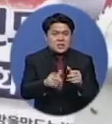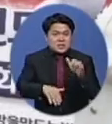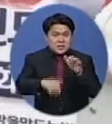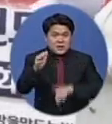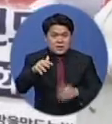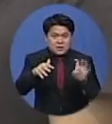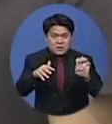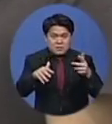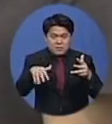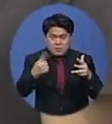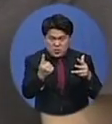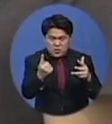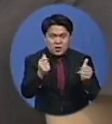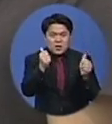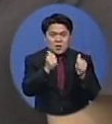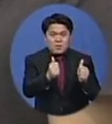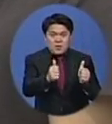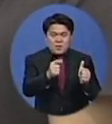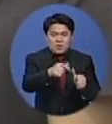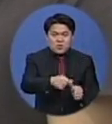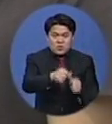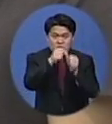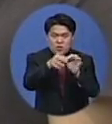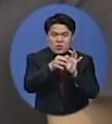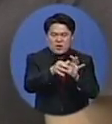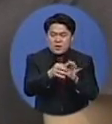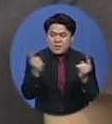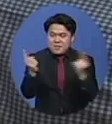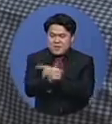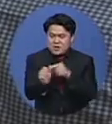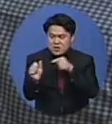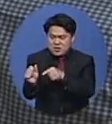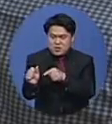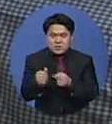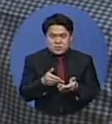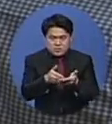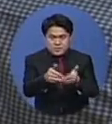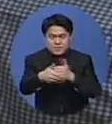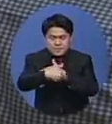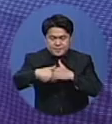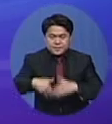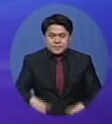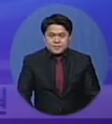48조 법원의 구제 조치에 의거한 개정을 요구할 것이라고 말했습니다.